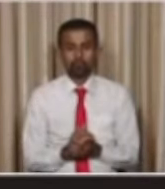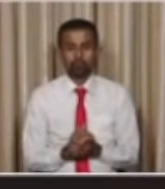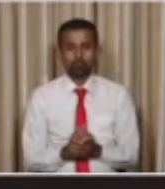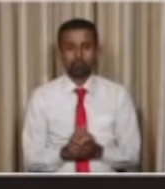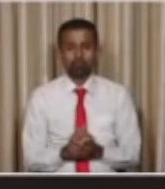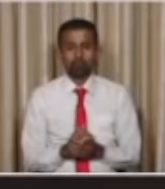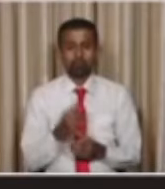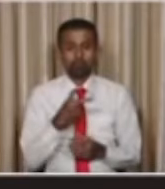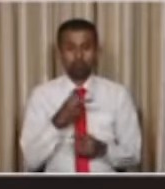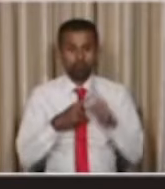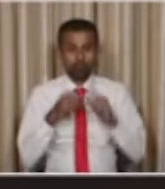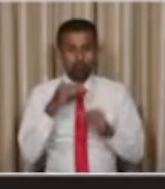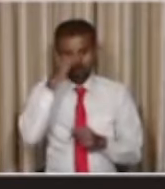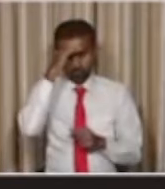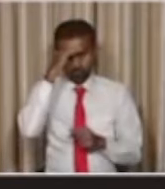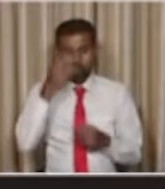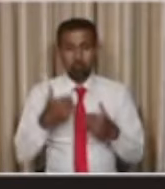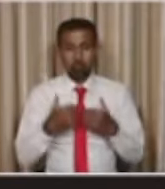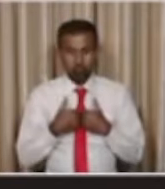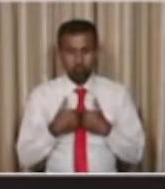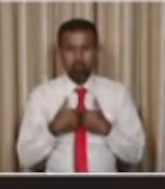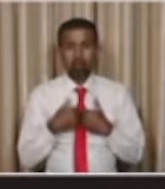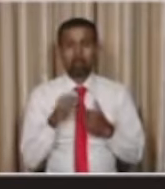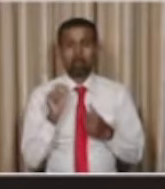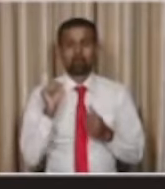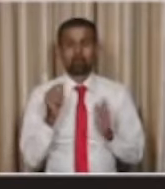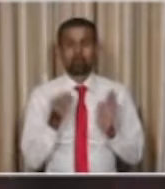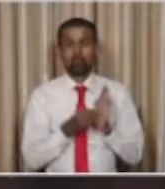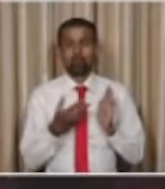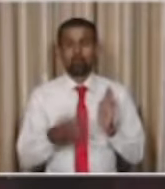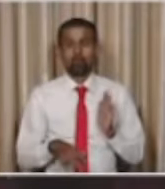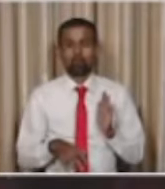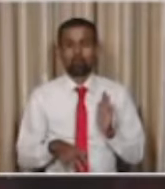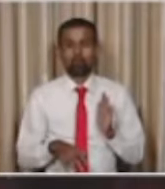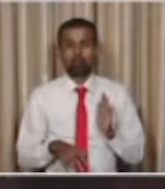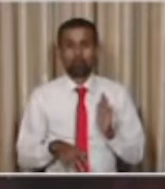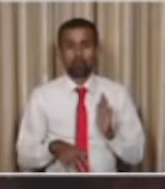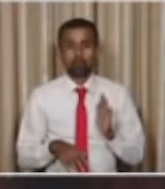Garu niujuk kata na agitu mani mamat ada katikala istri itu. Dem